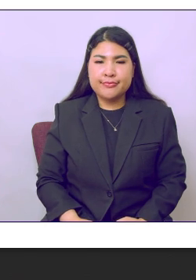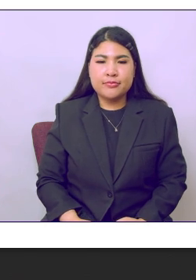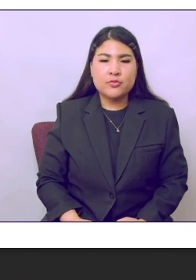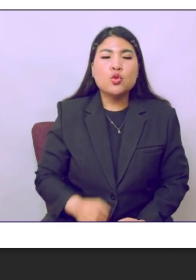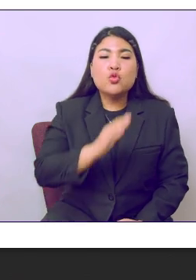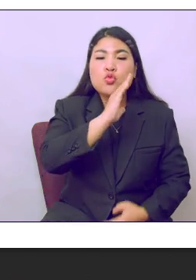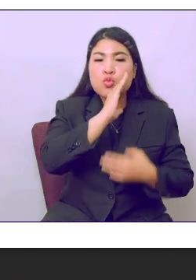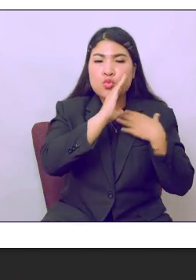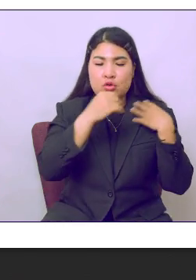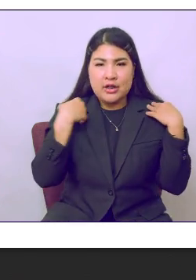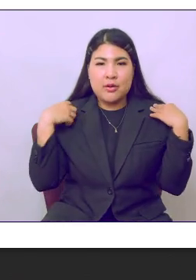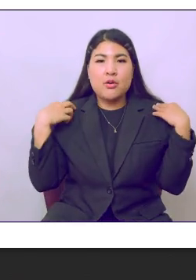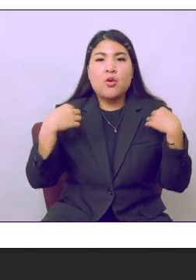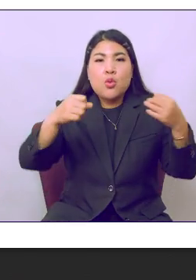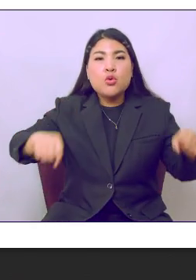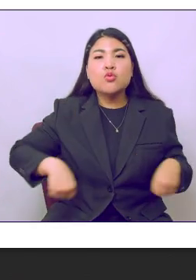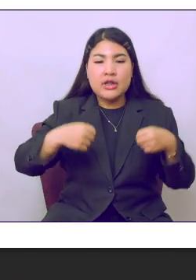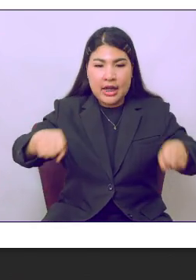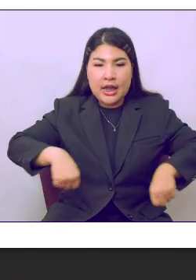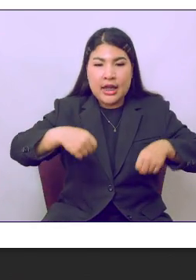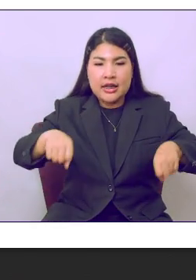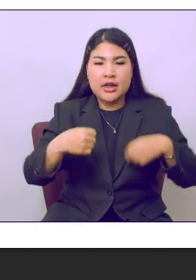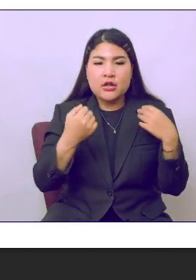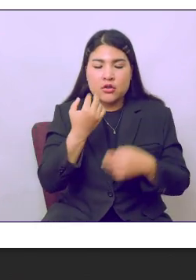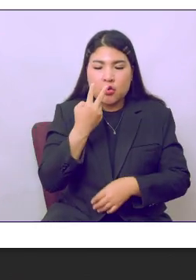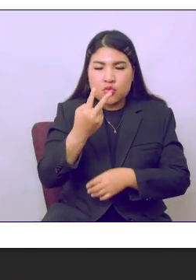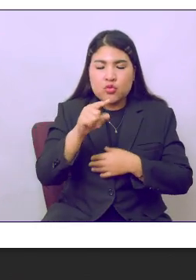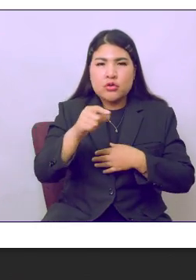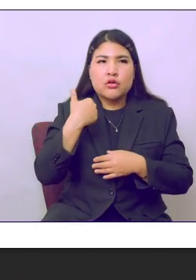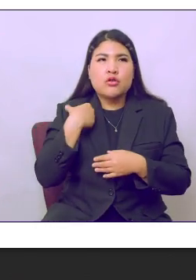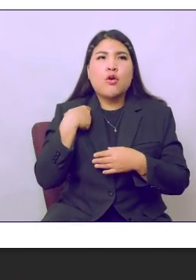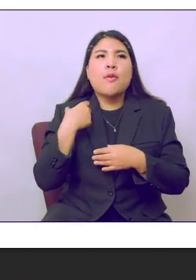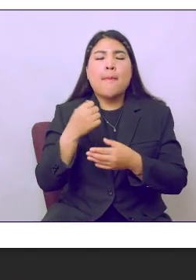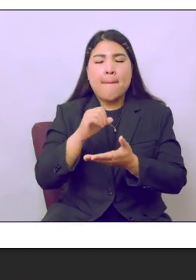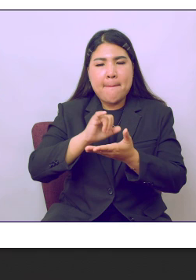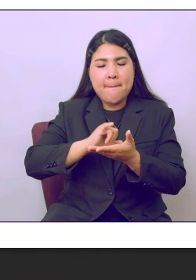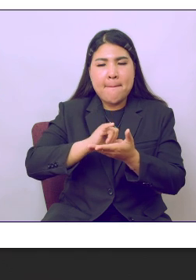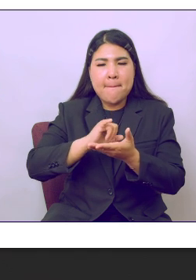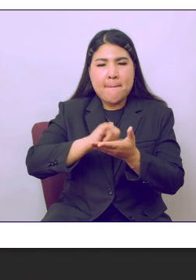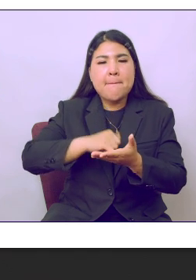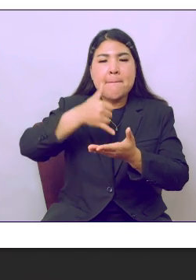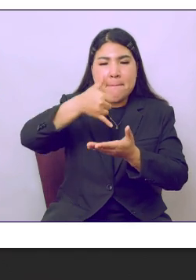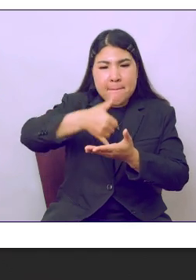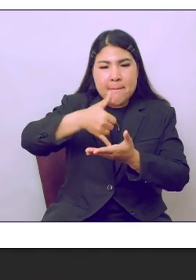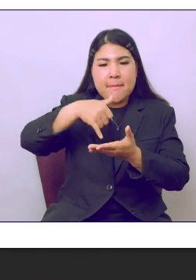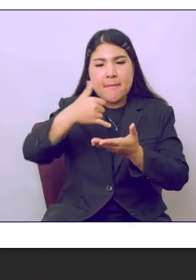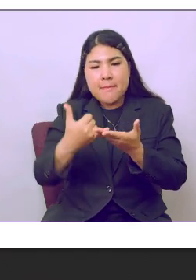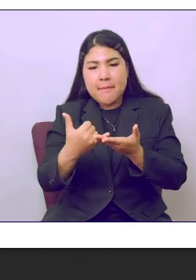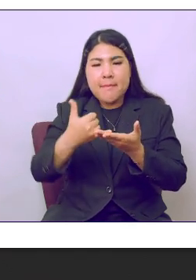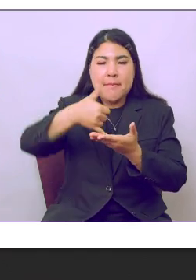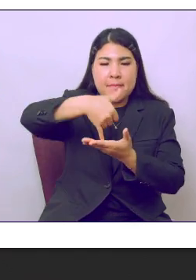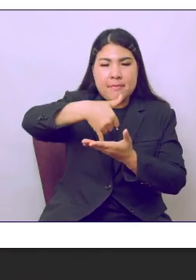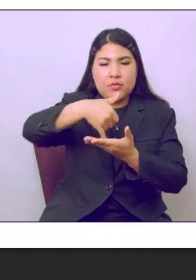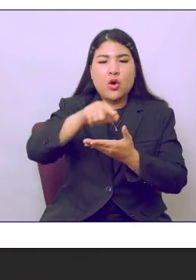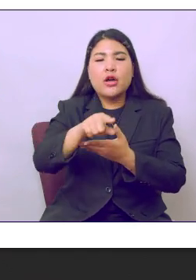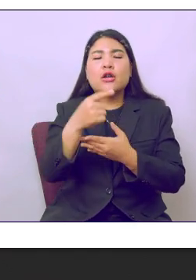สมมุติน้องนั่งวิวแชร์น้องก็จะต้องลุกจากวิวแชร์เนี่ยนะครับเปลี่ยน Positionไปท่าอื่นได้ท่าเนี้มันเลยต้องฝึกบ่อยๆให้เขาให้เขา